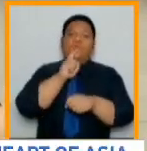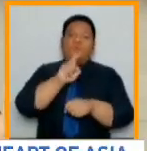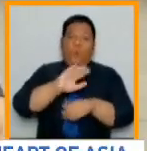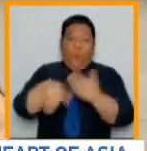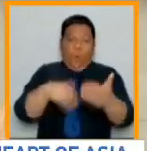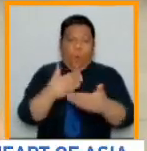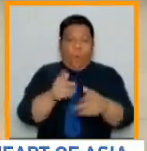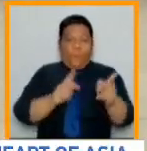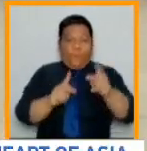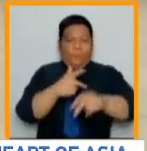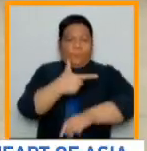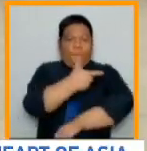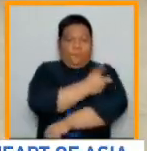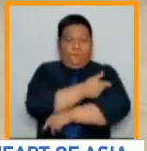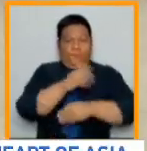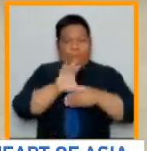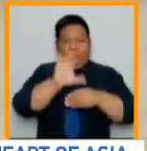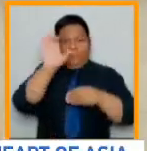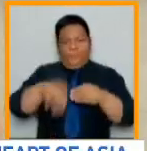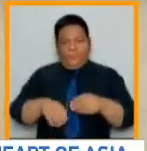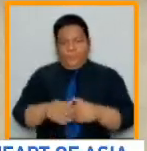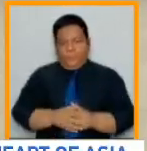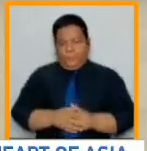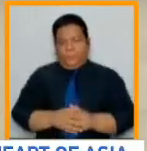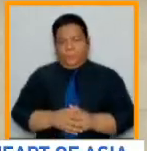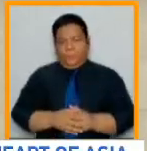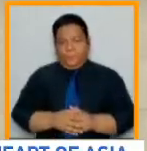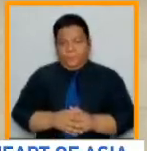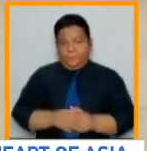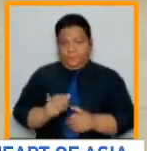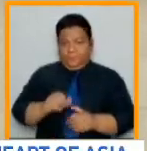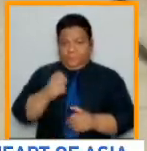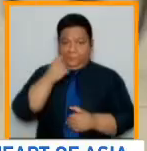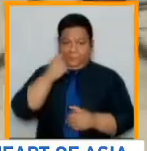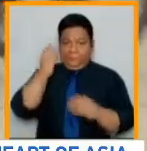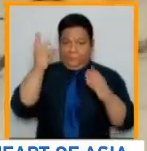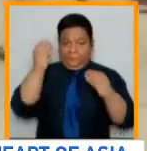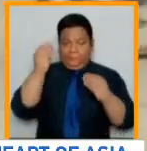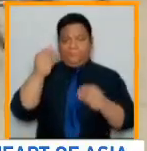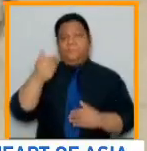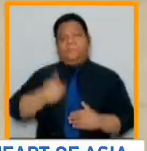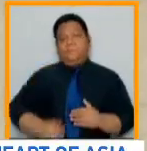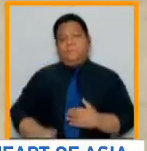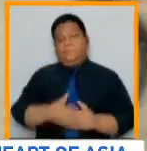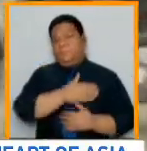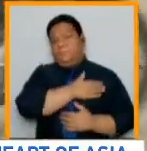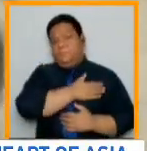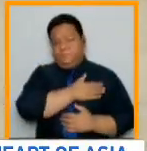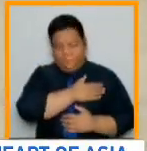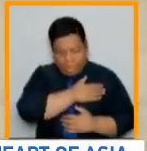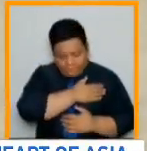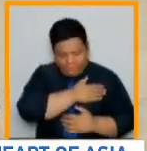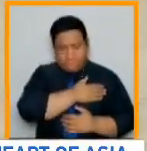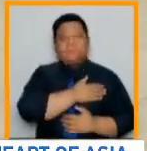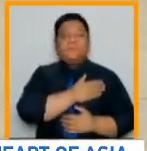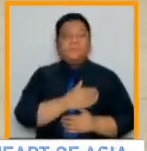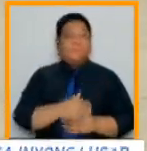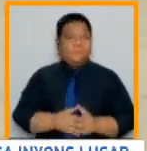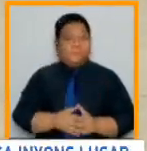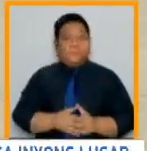loob mismo ng simbahan. Yan muna ang unang balita mula rito sa Baclaran. Ako po si Jonathan Andal, buong puso para sa Pilipino.